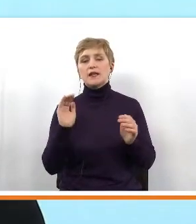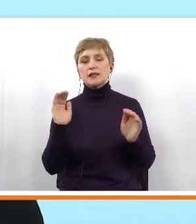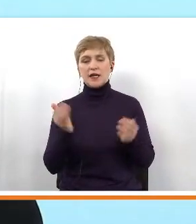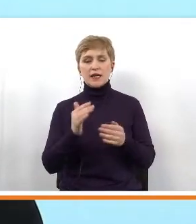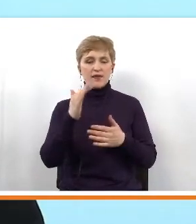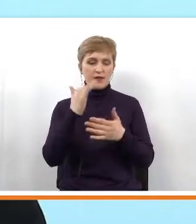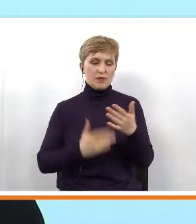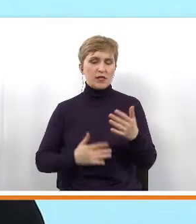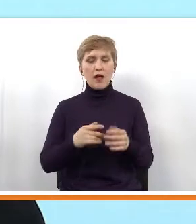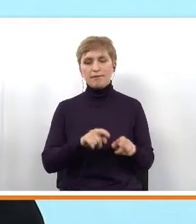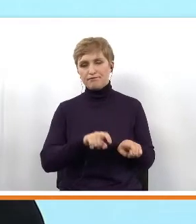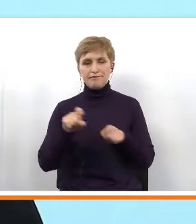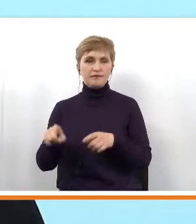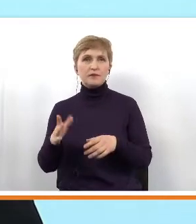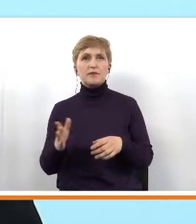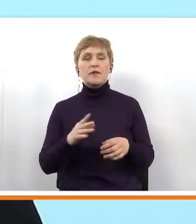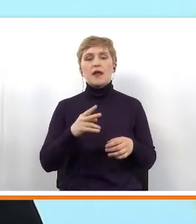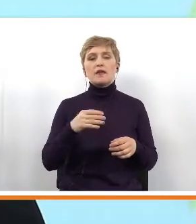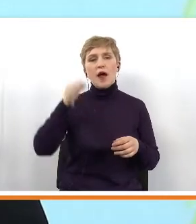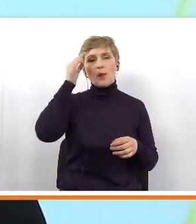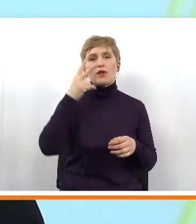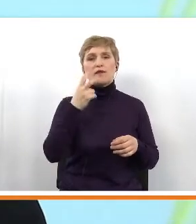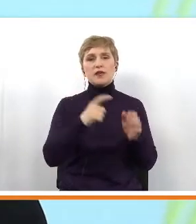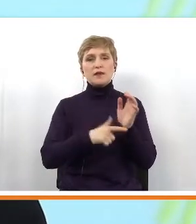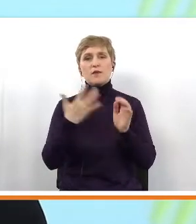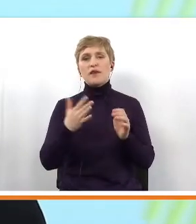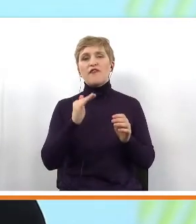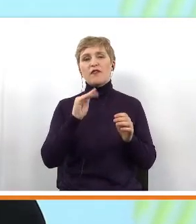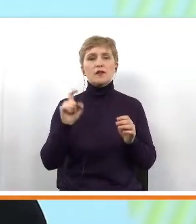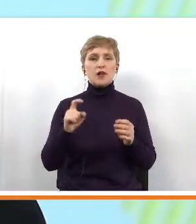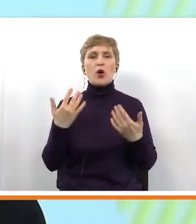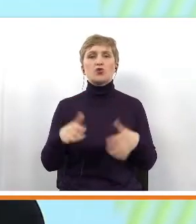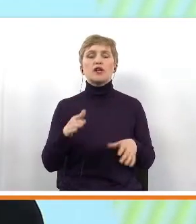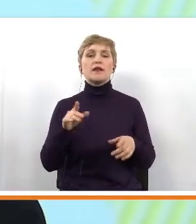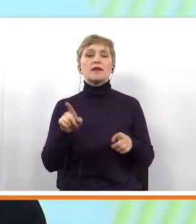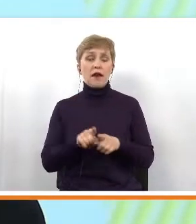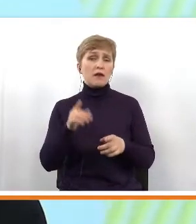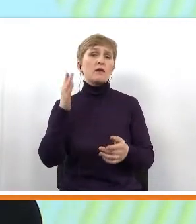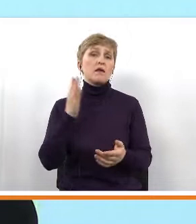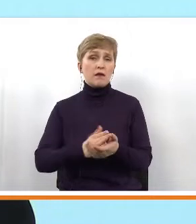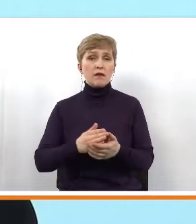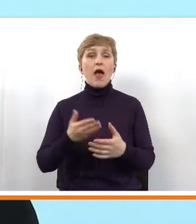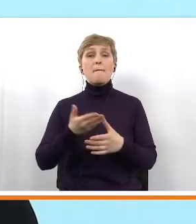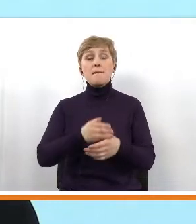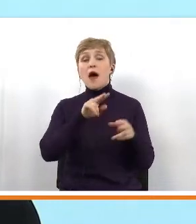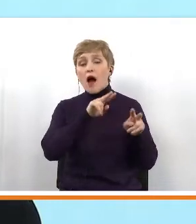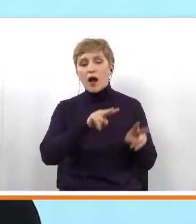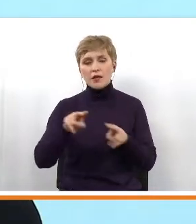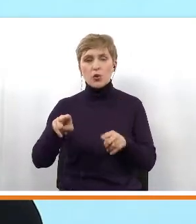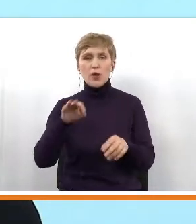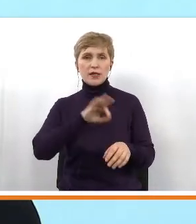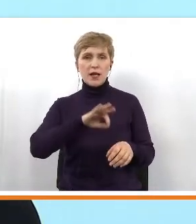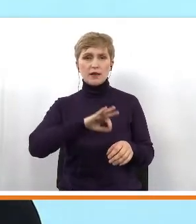отойти. У нас, напомню, что в 275 ФЗ уже и так есть меры контроля за